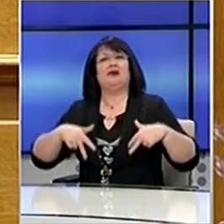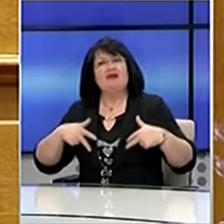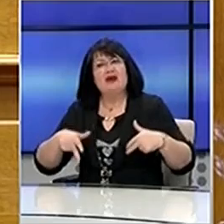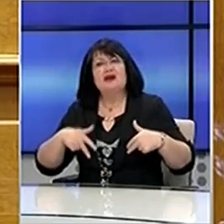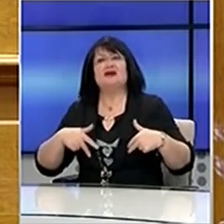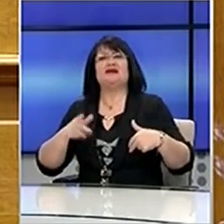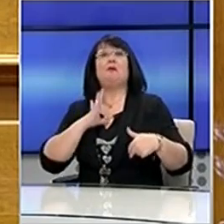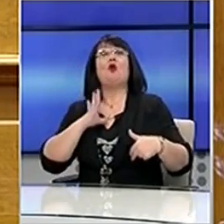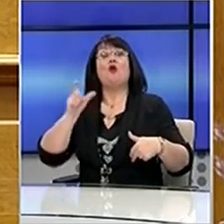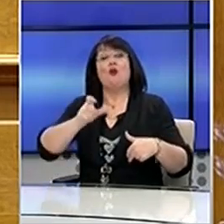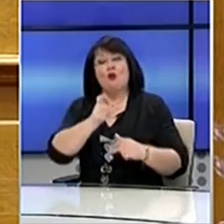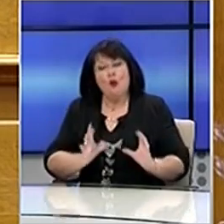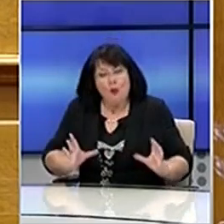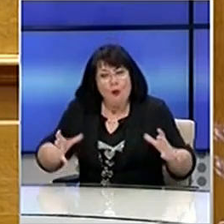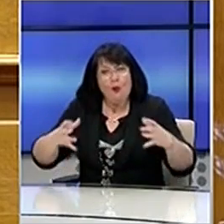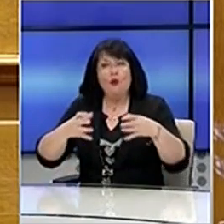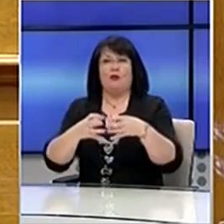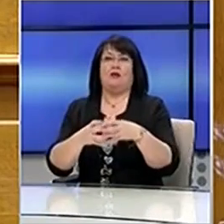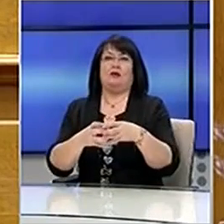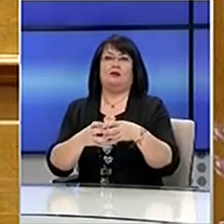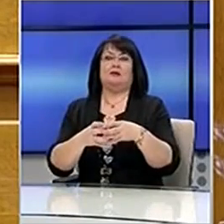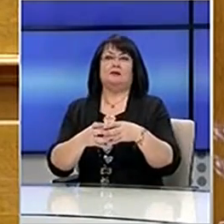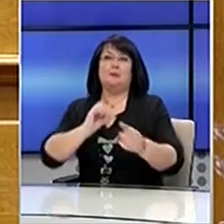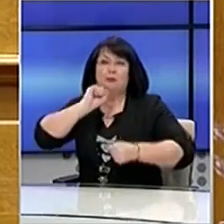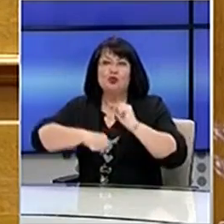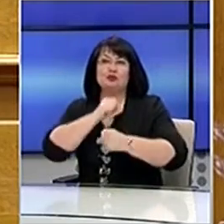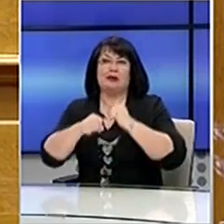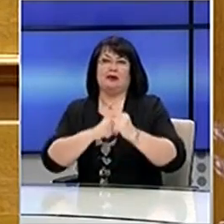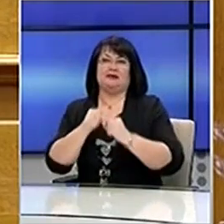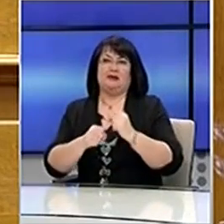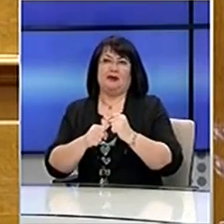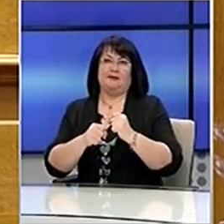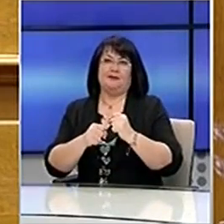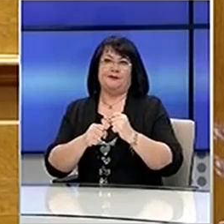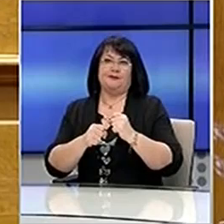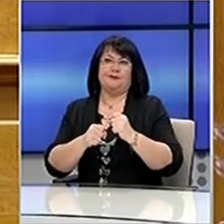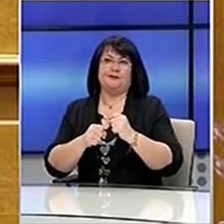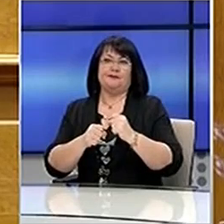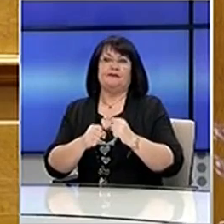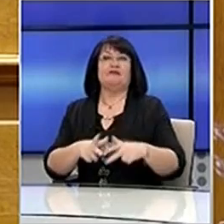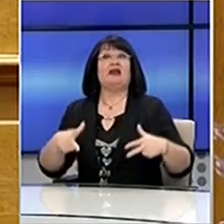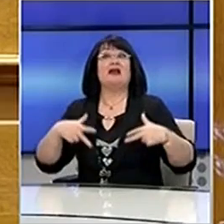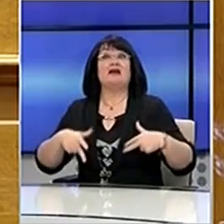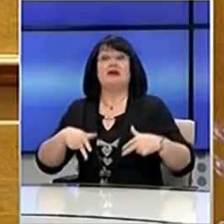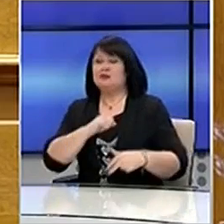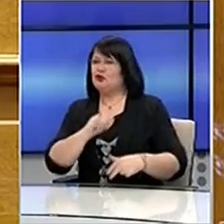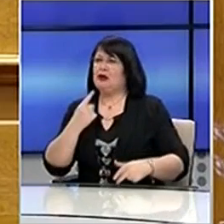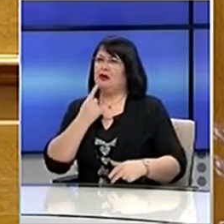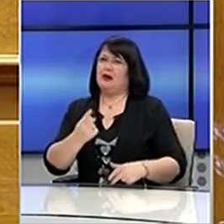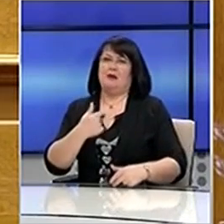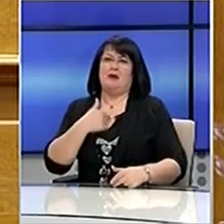πολίτες συστρατευθήκαμε όλοι μαζί σε μια κοινή προσπάθεια. Ουδέποτε η κυβέρνηση